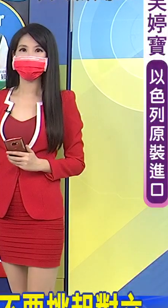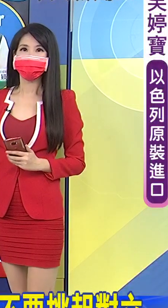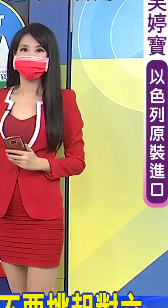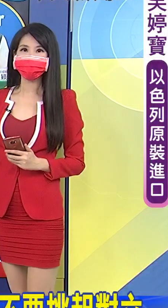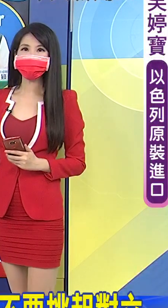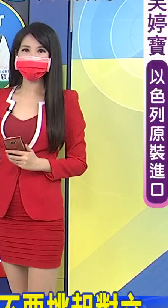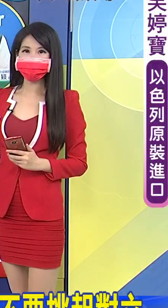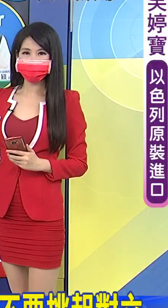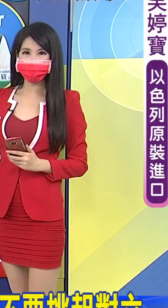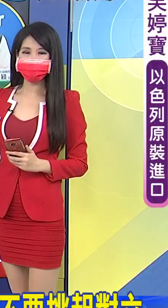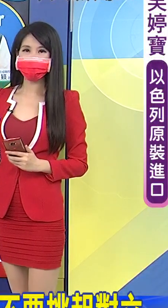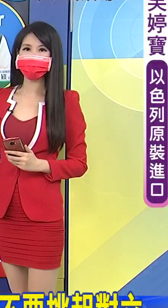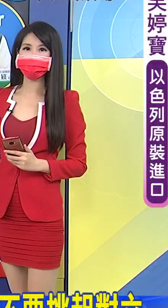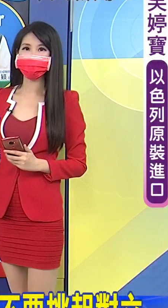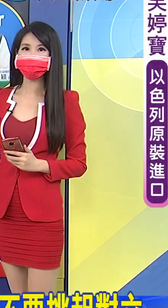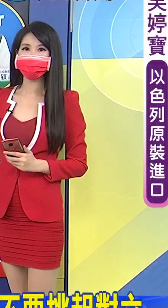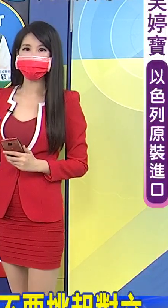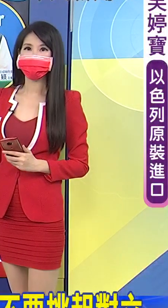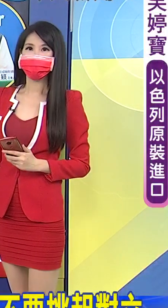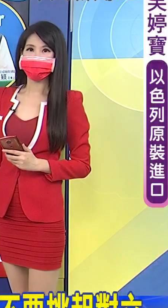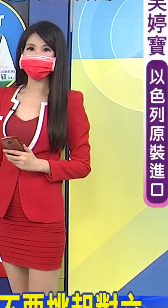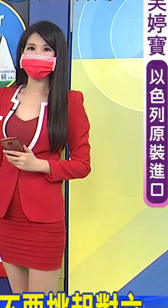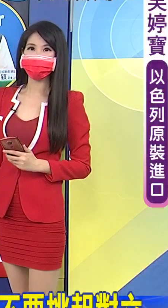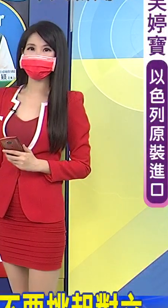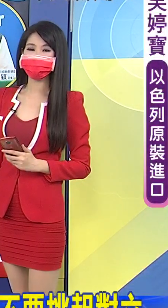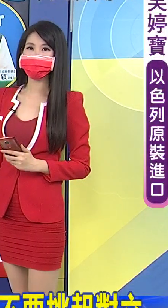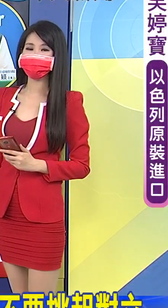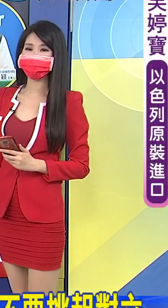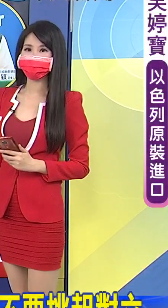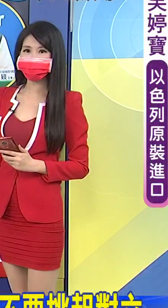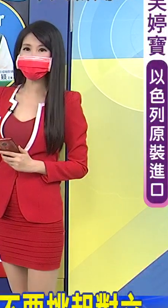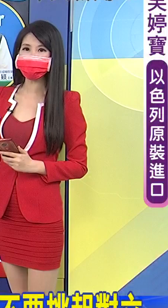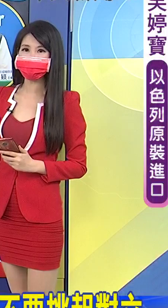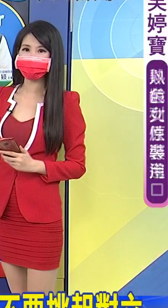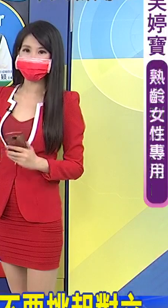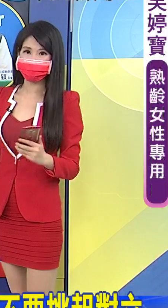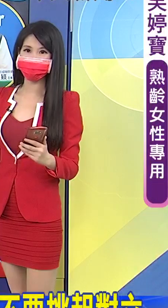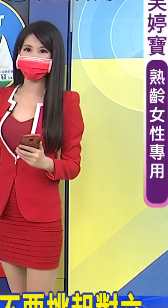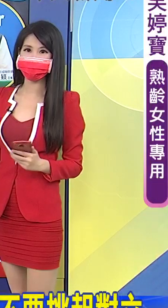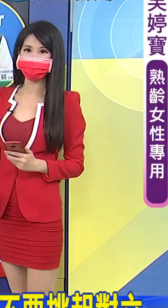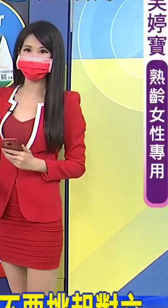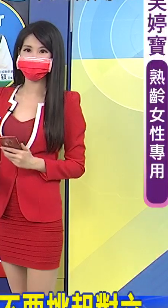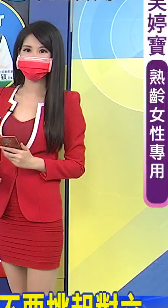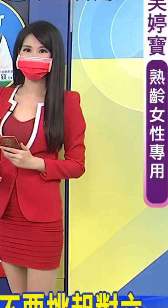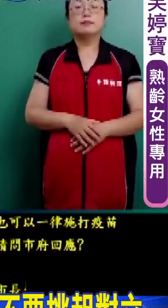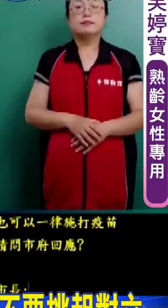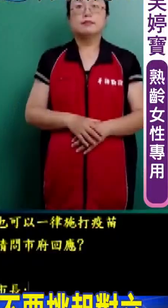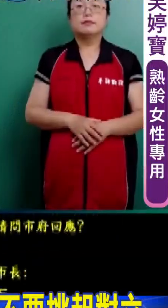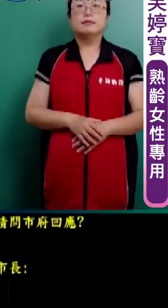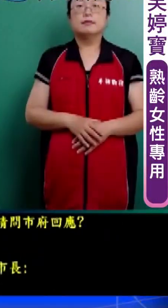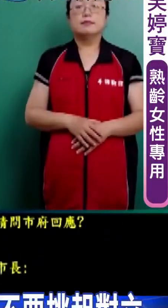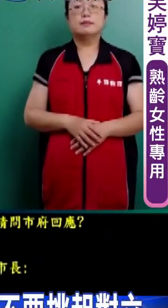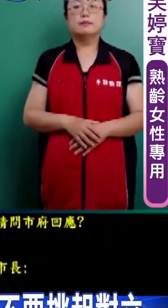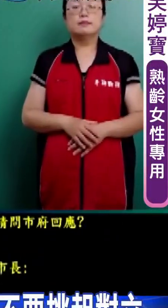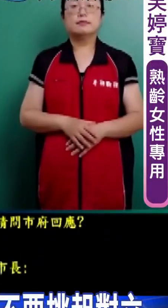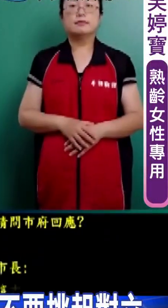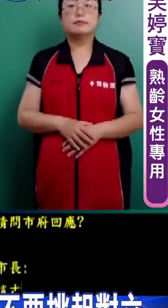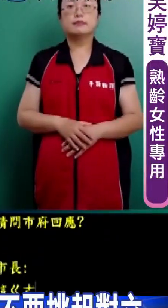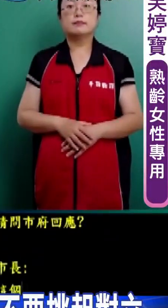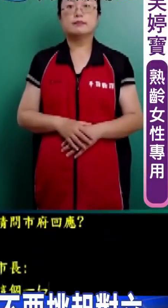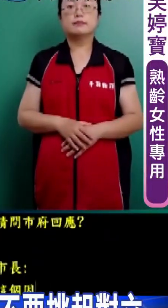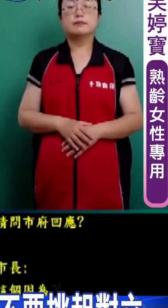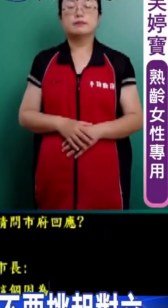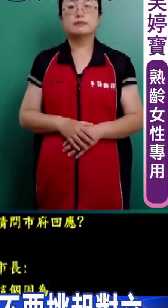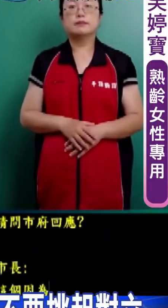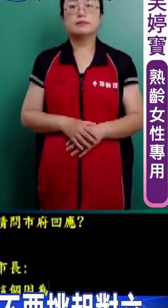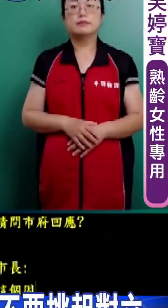记了？他说忍耐双北疫苗的特权也是挑起县市的对立。先带你来关心， 是一位同